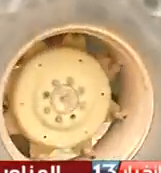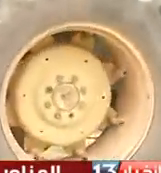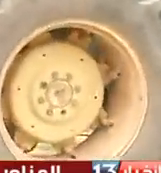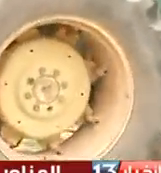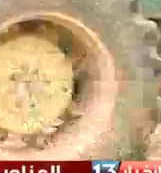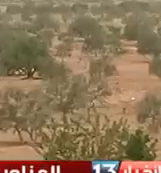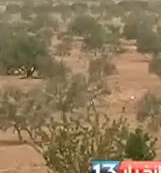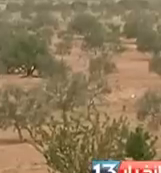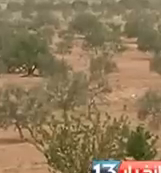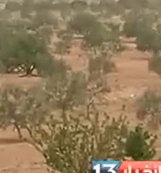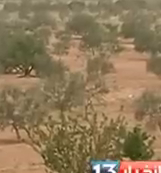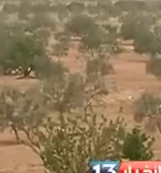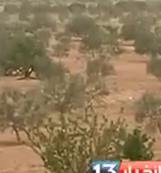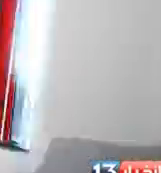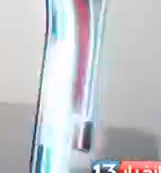الإنتاج.